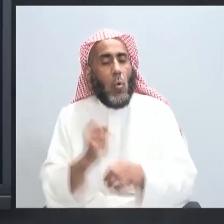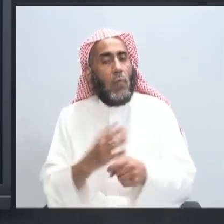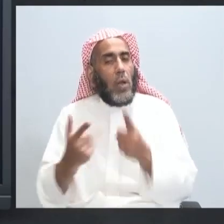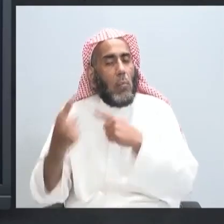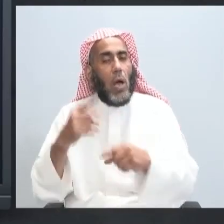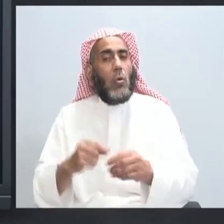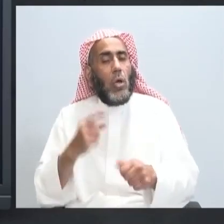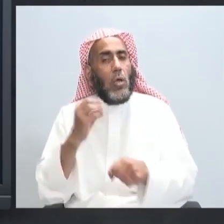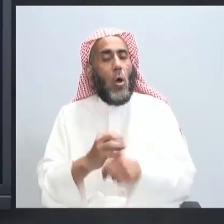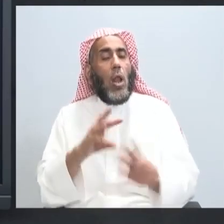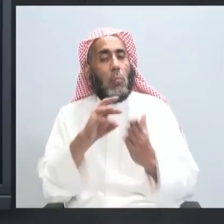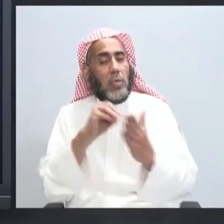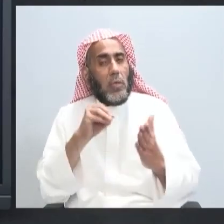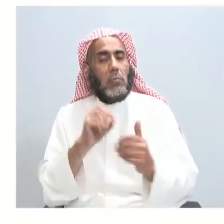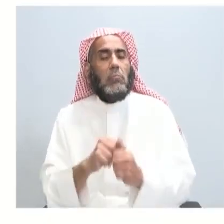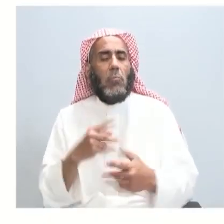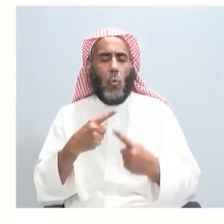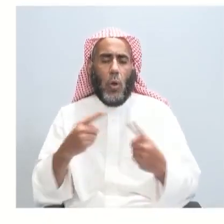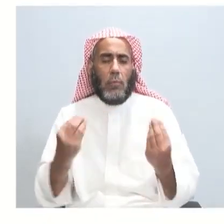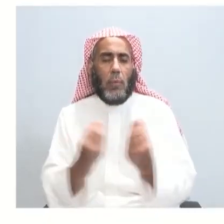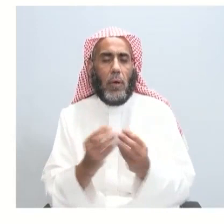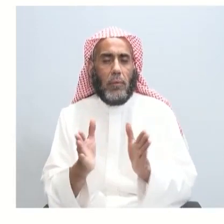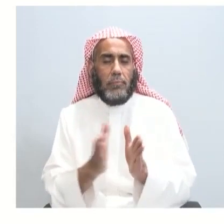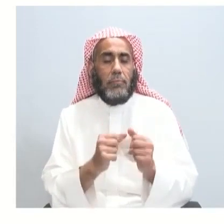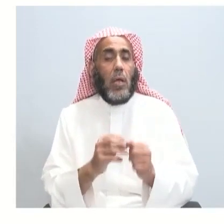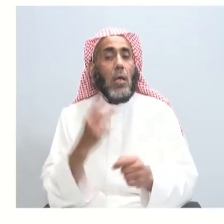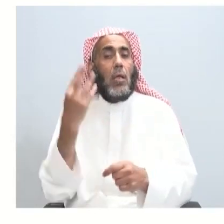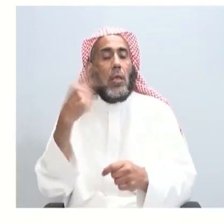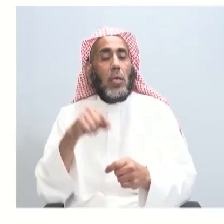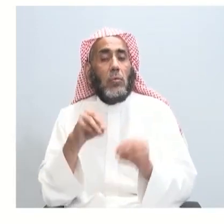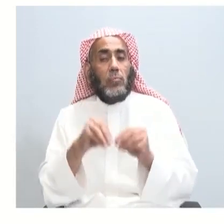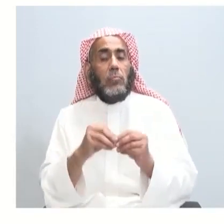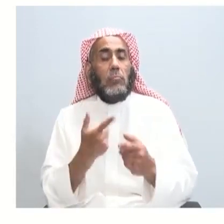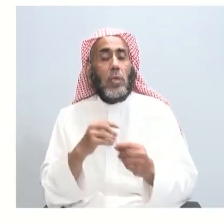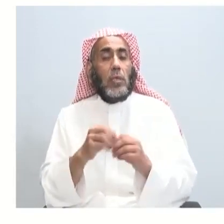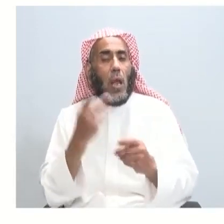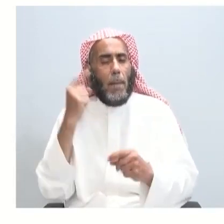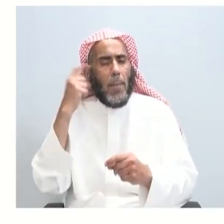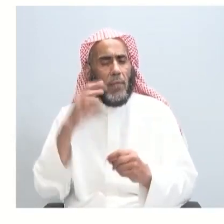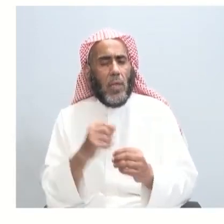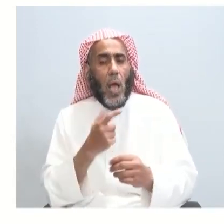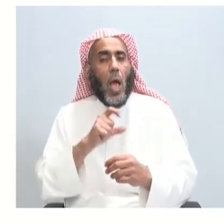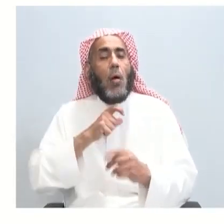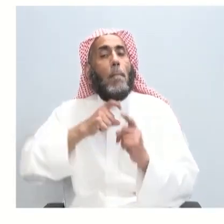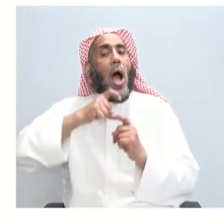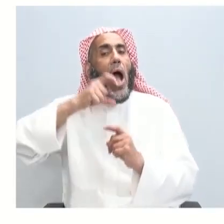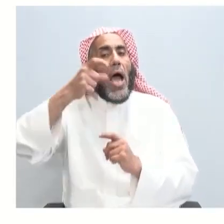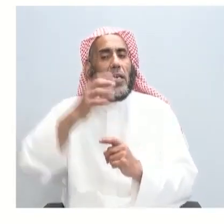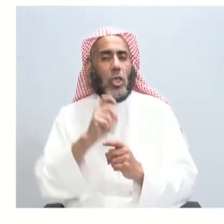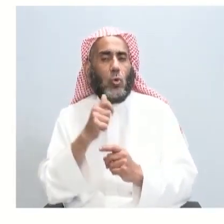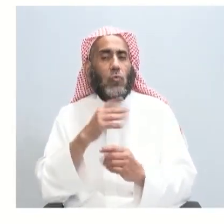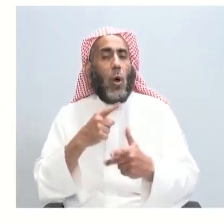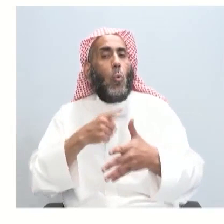الماضي وكذلك يذكر مثلا المصدر ثاني عشر هنا تحتاج الى معرفه مخارج الحروف